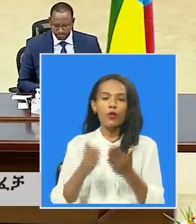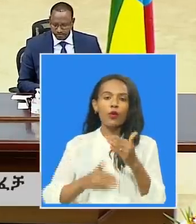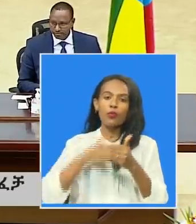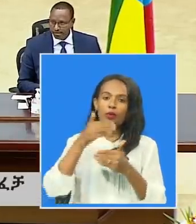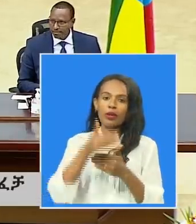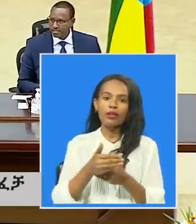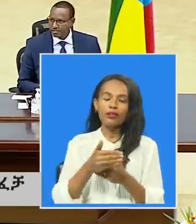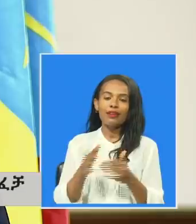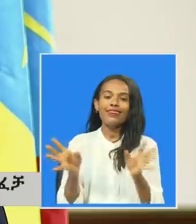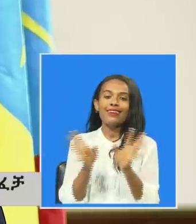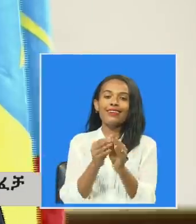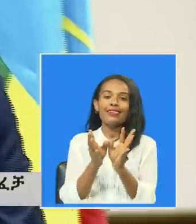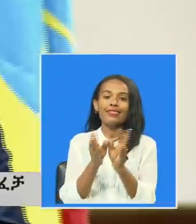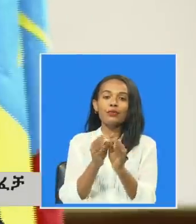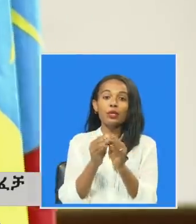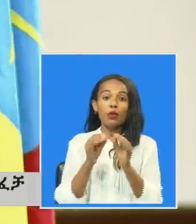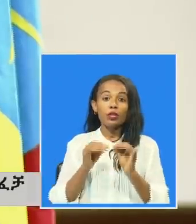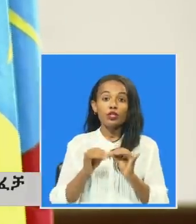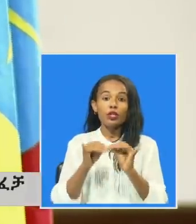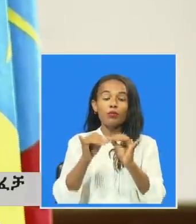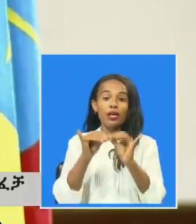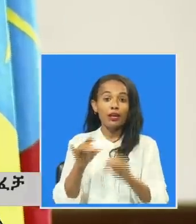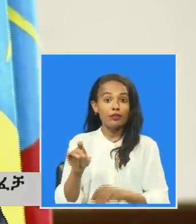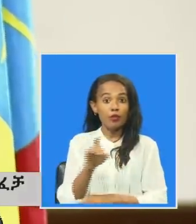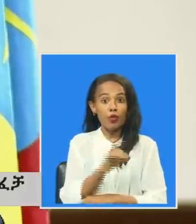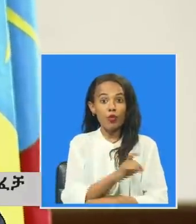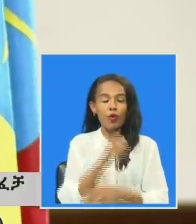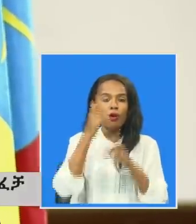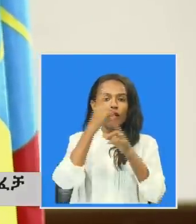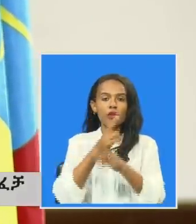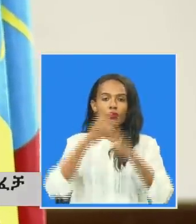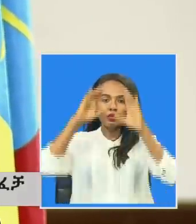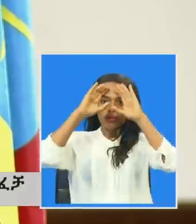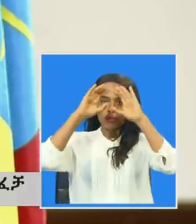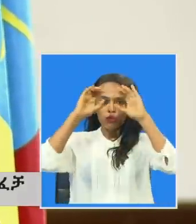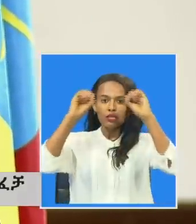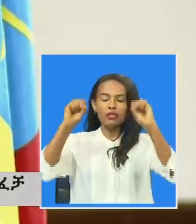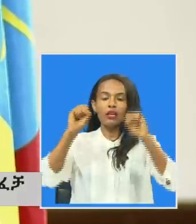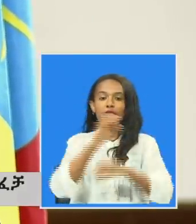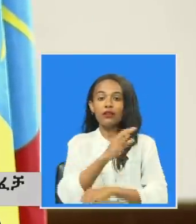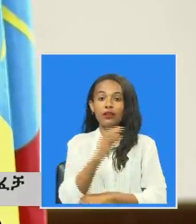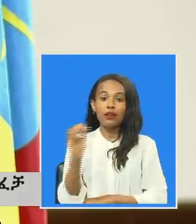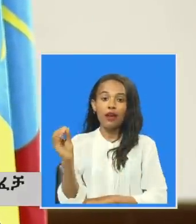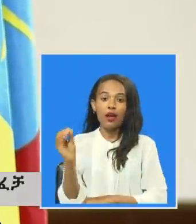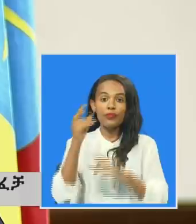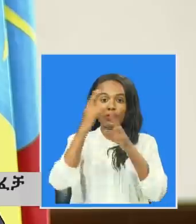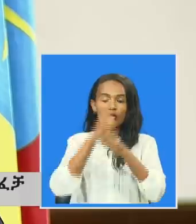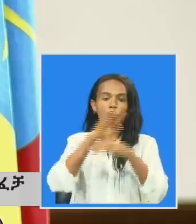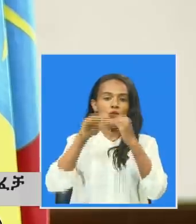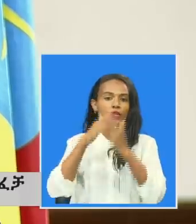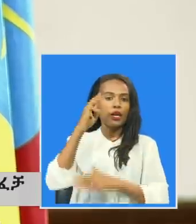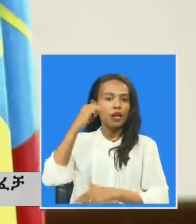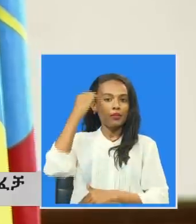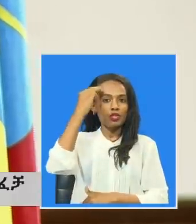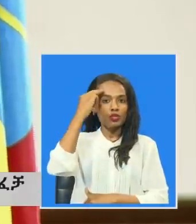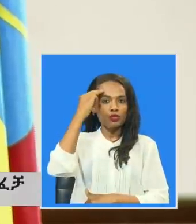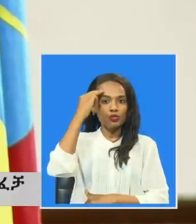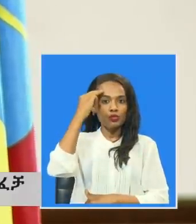በመቀጠል ስብሰባችንን የሚቀጥል ሆኖ ክብርት ፕሬዝዳንትን እና ክብርት ጠቅላይ